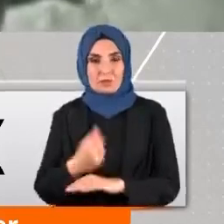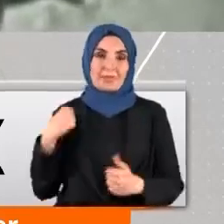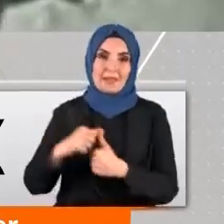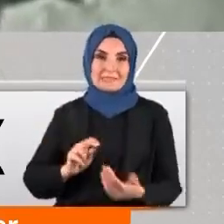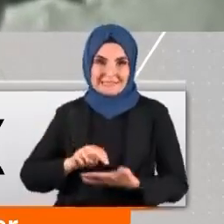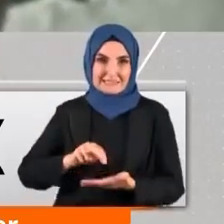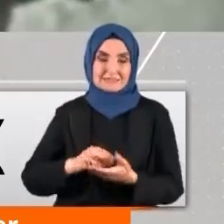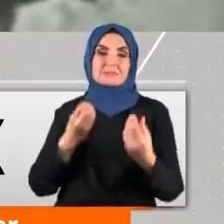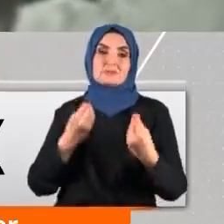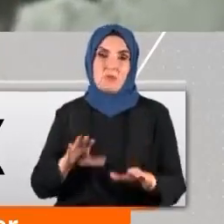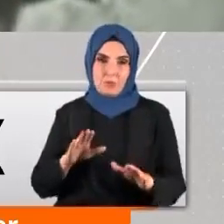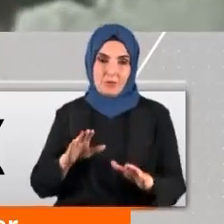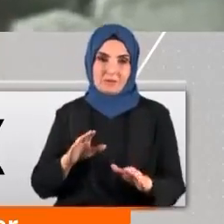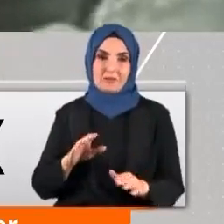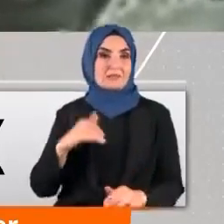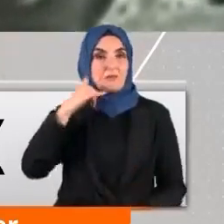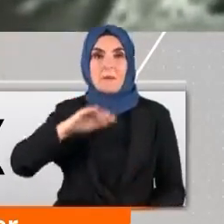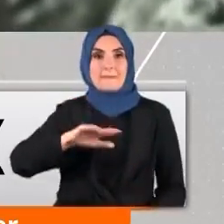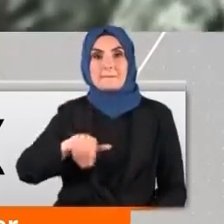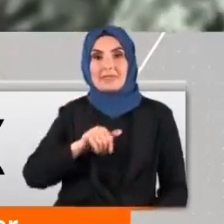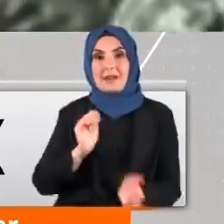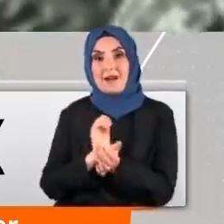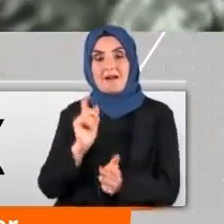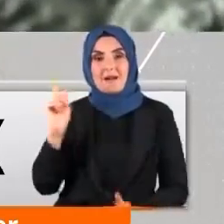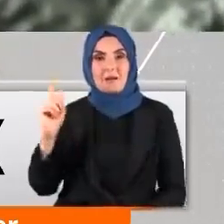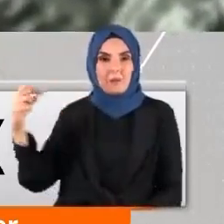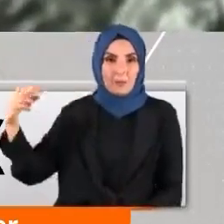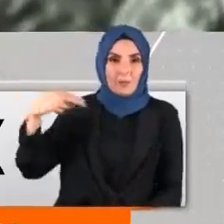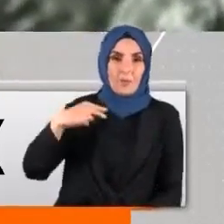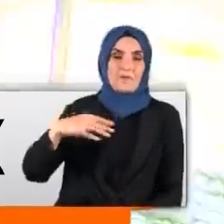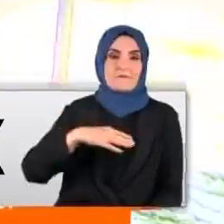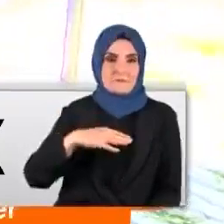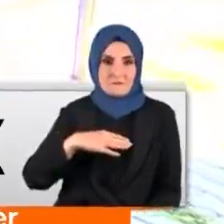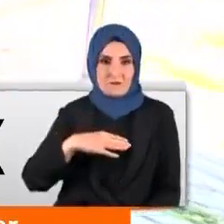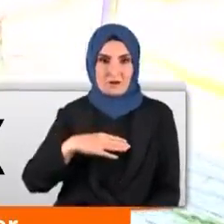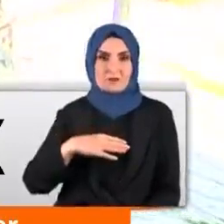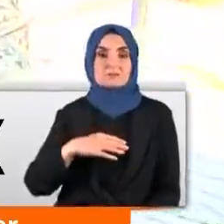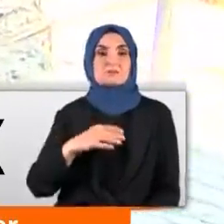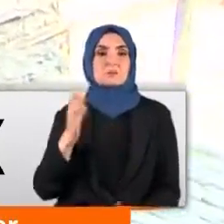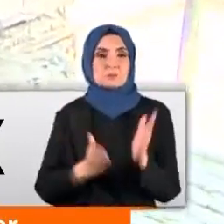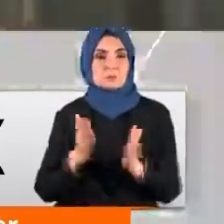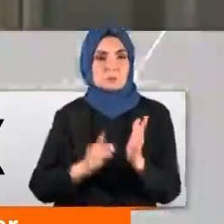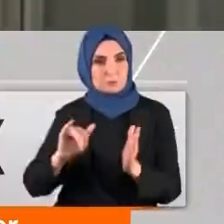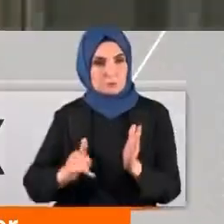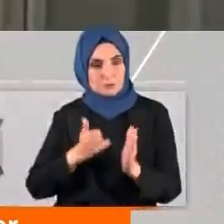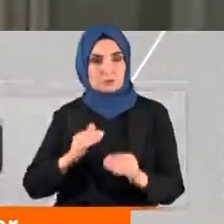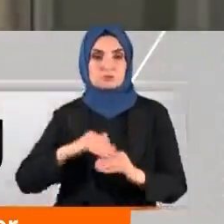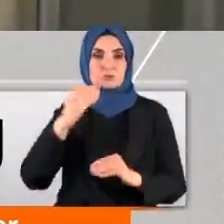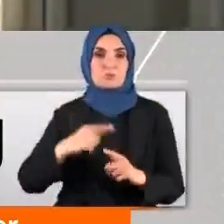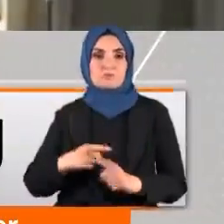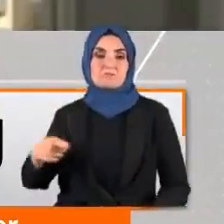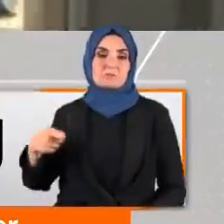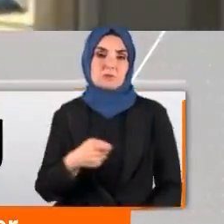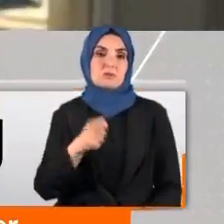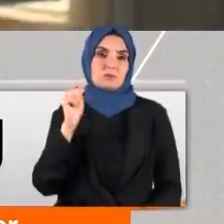aile vardı. Önce dakikalarca yerde yatan genci öldüresiye darp ettiler. Sonra da bıçakladılar. Baba ve 2 oğlu